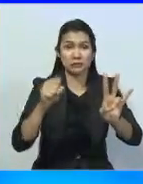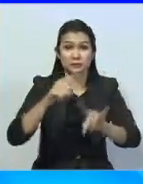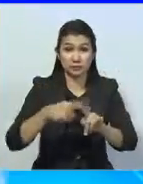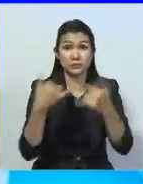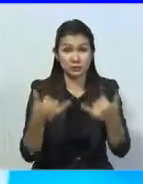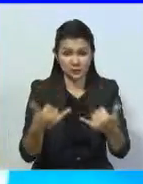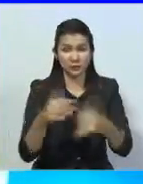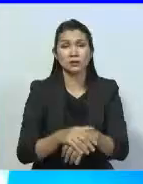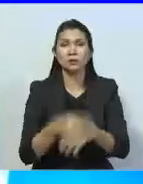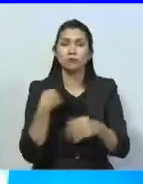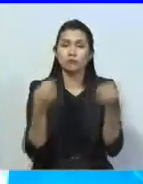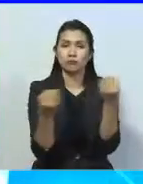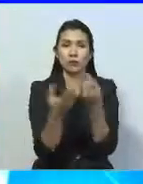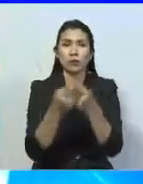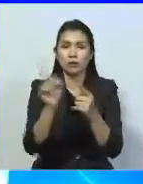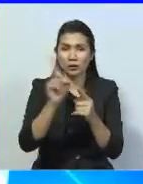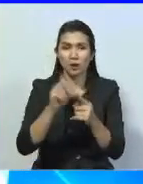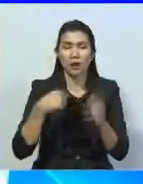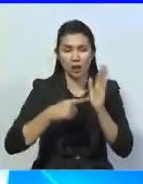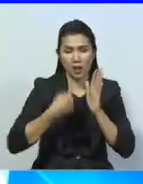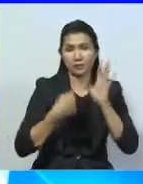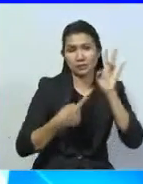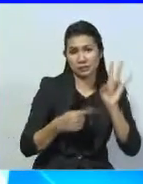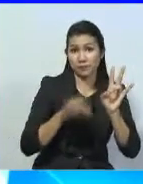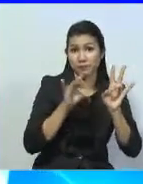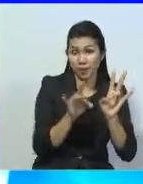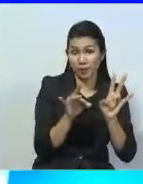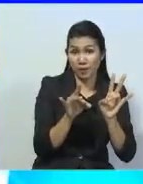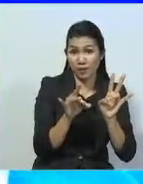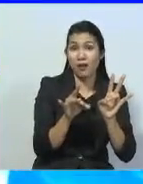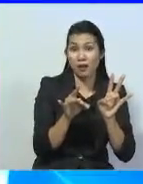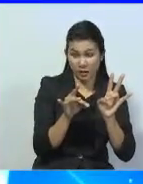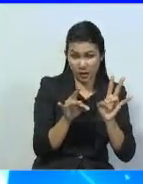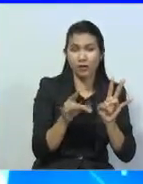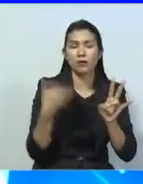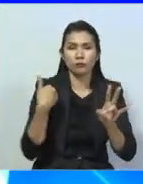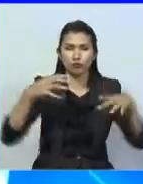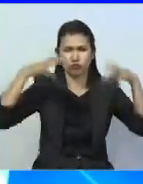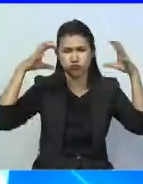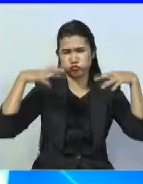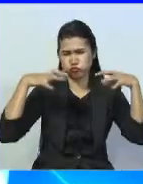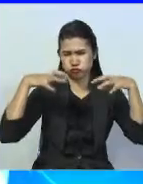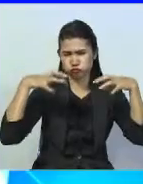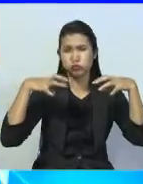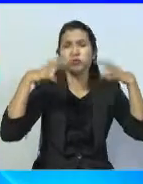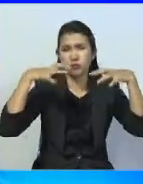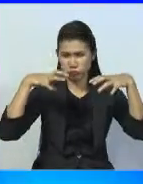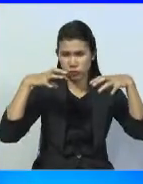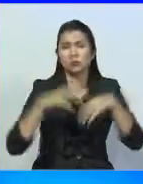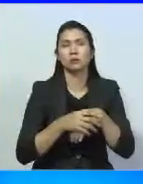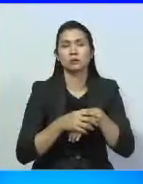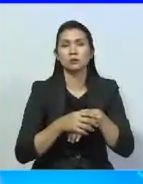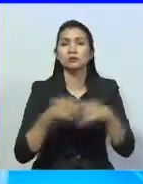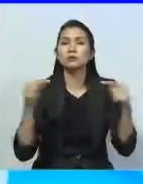ค่ะก็จะส่งผลกระทบต่อภาคใต้ก็คือวันที่7ถึง8นะคะพฤศจิกายนจะมีฝนตกหนักถึงหนักมากบางพื้น